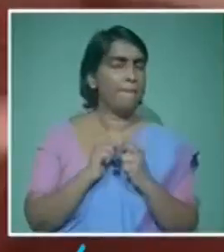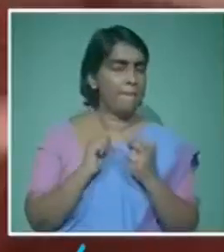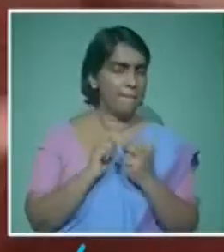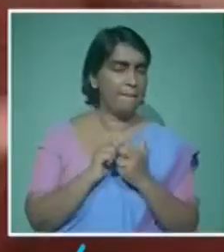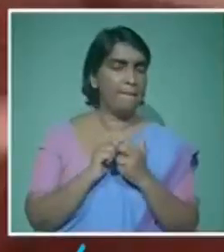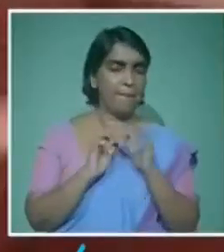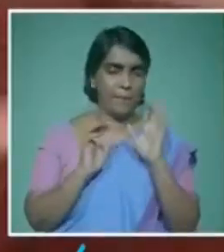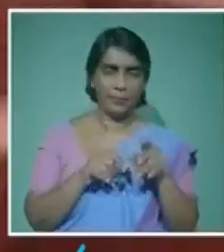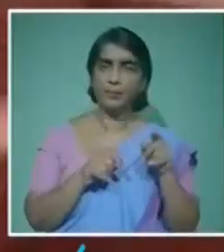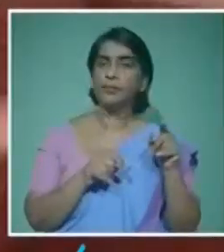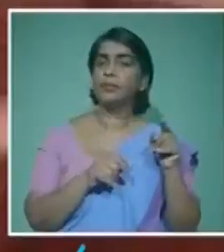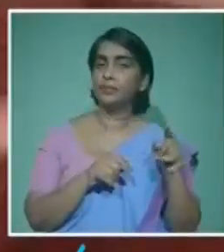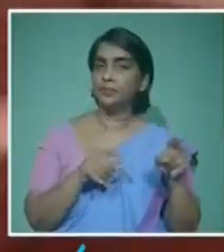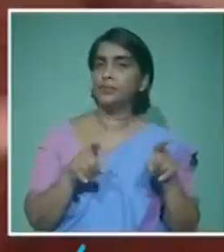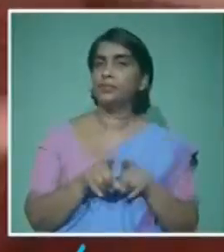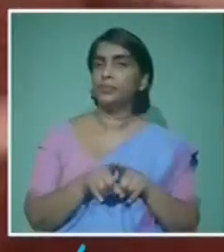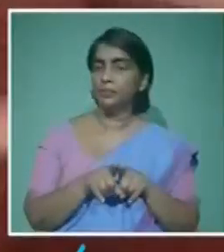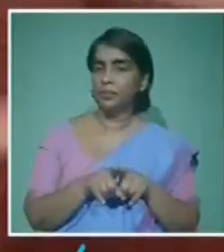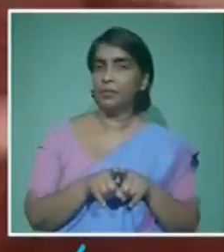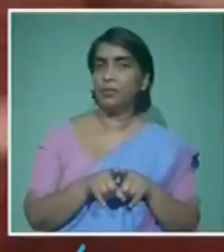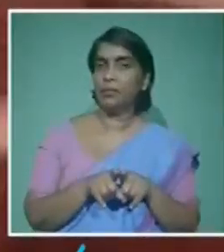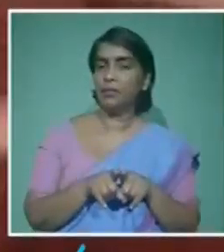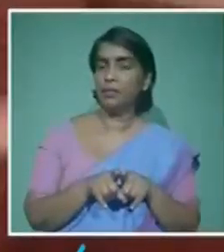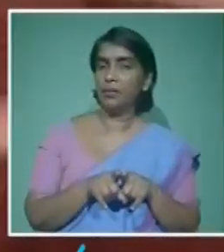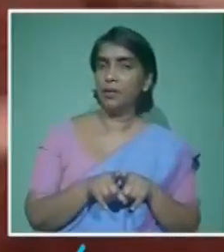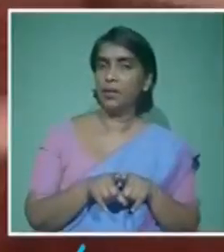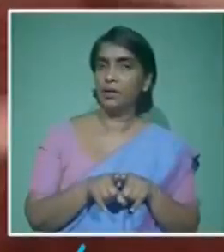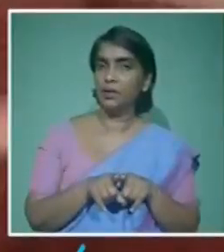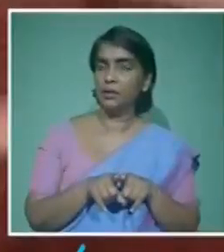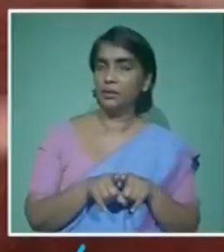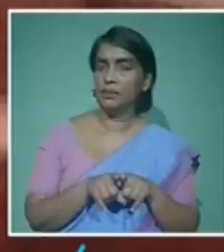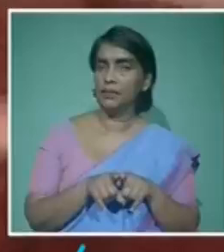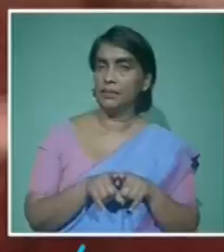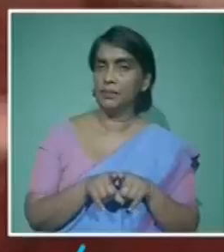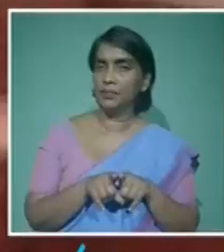மக்களுக்கு அழிவுகளை மட்டுமே தொல்லியல்களாக